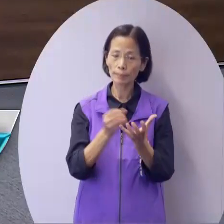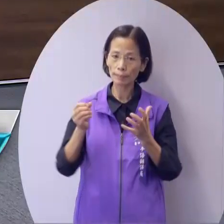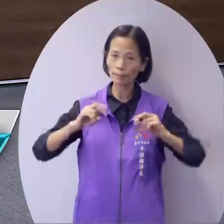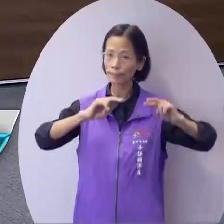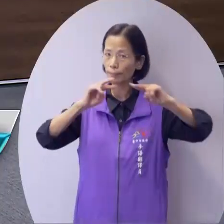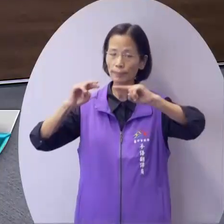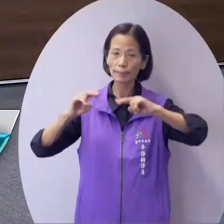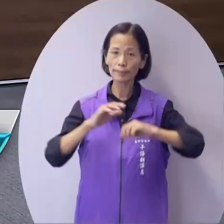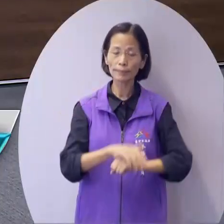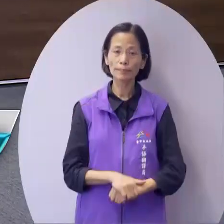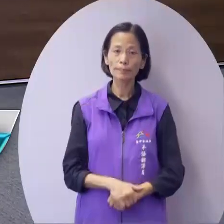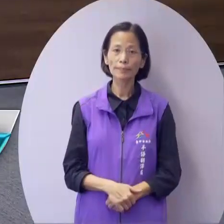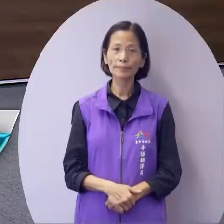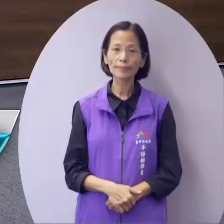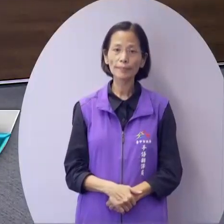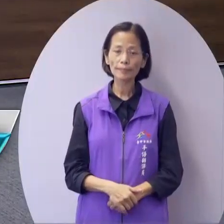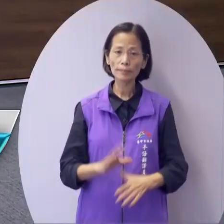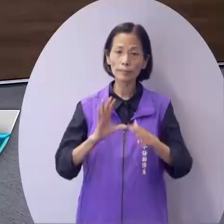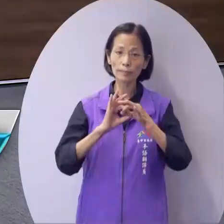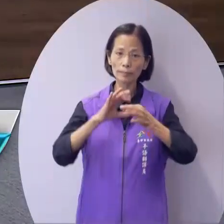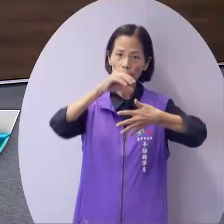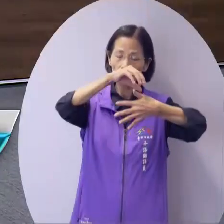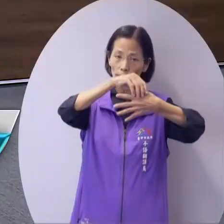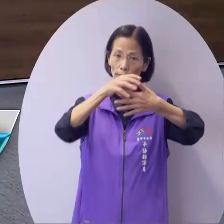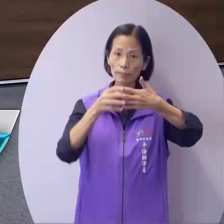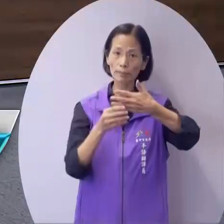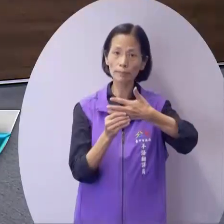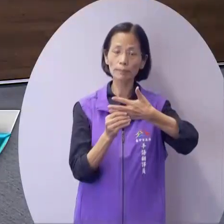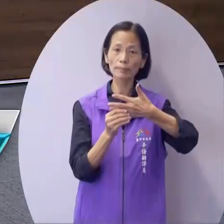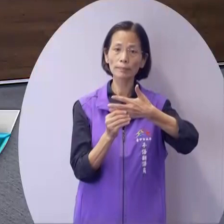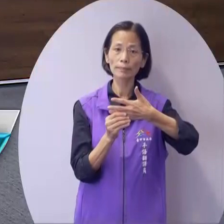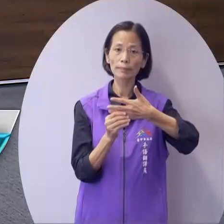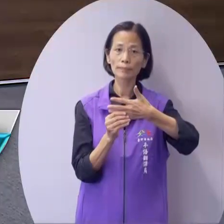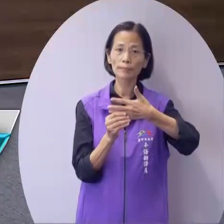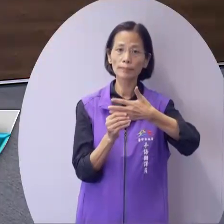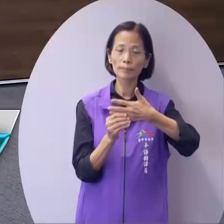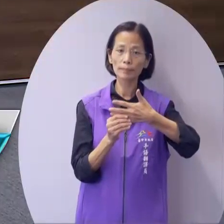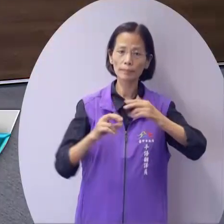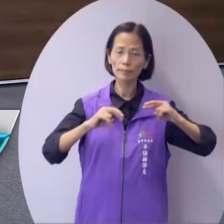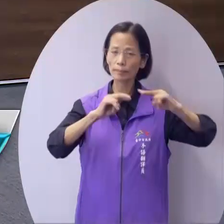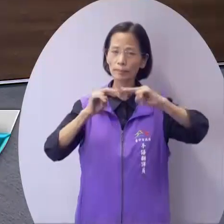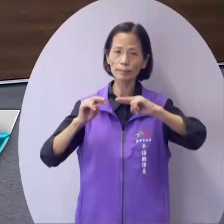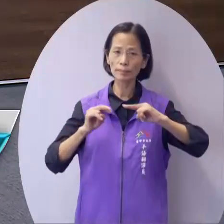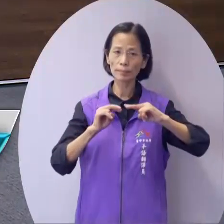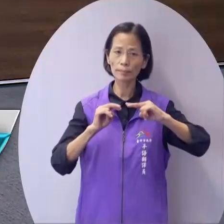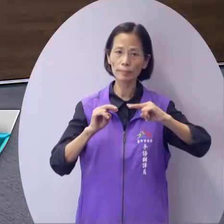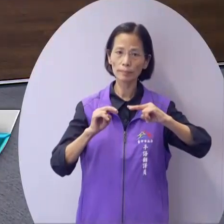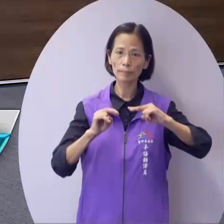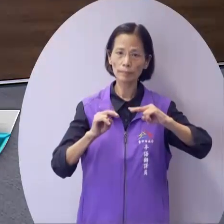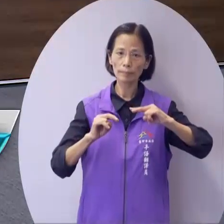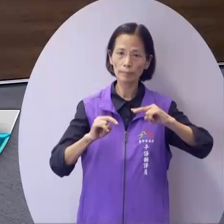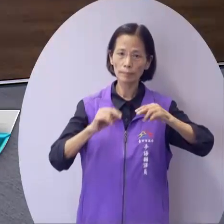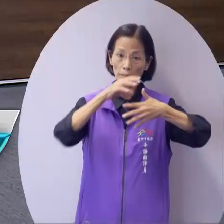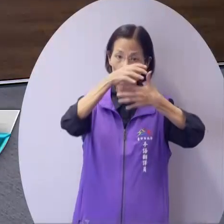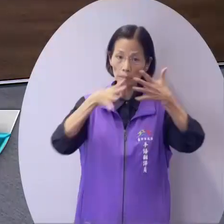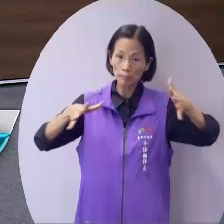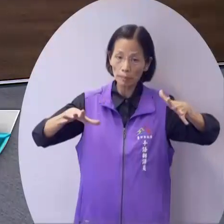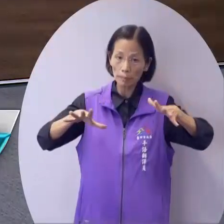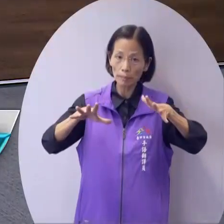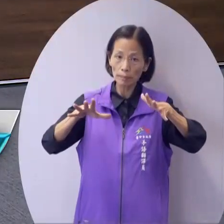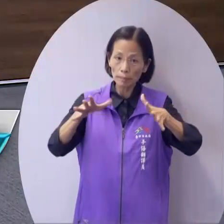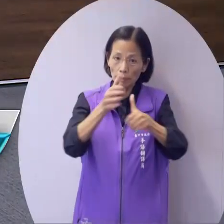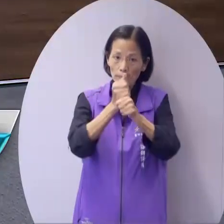修订。那因为相关的条文的修正已经达总条数的